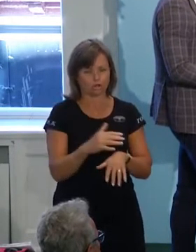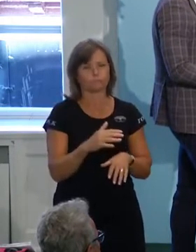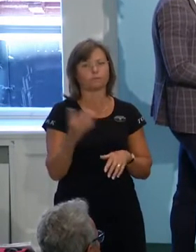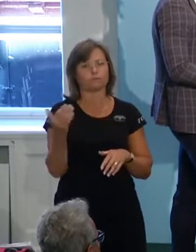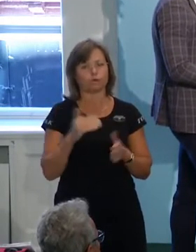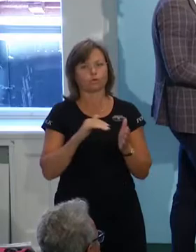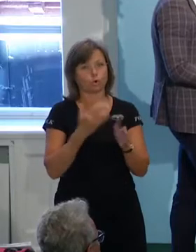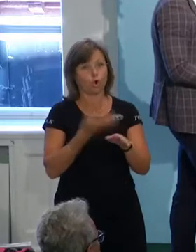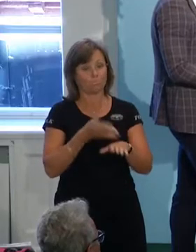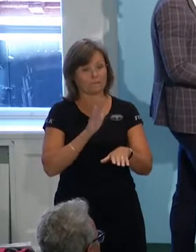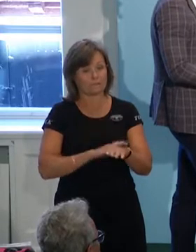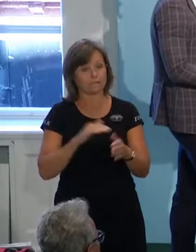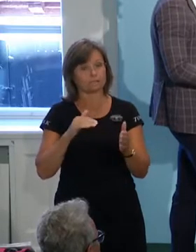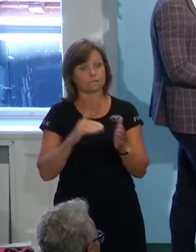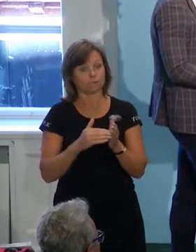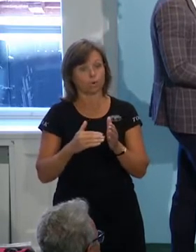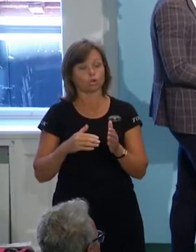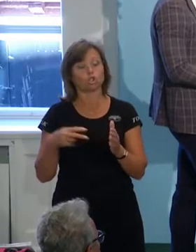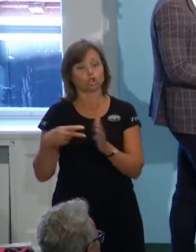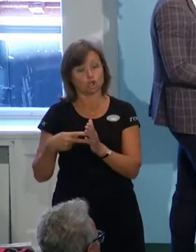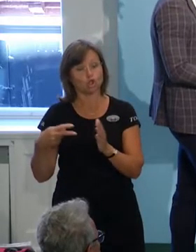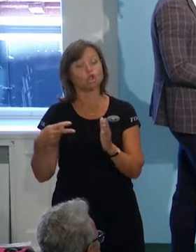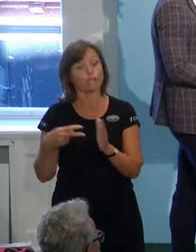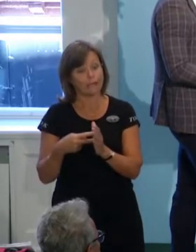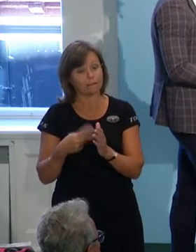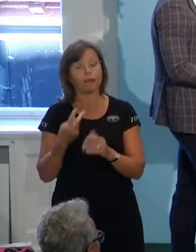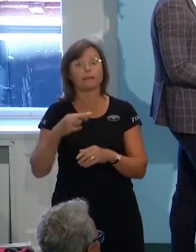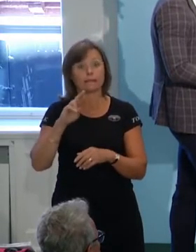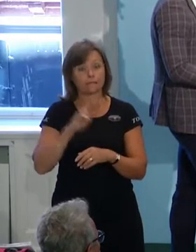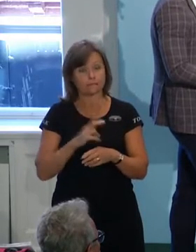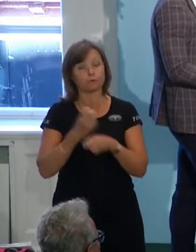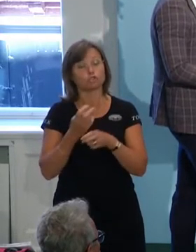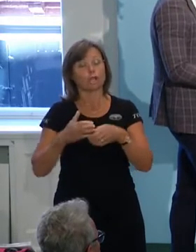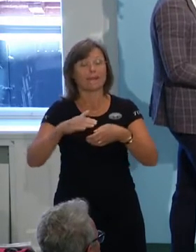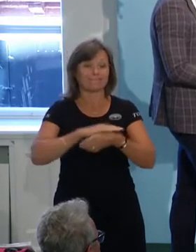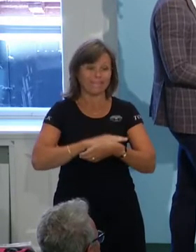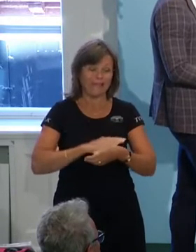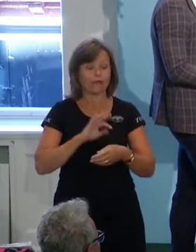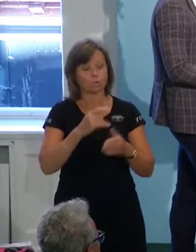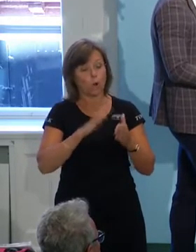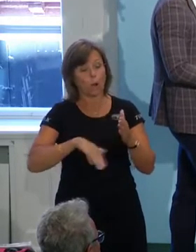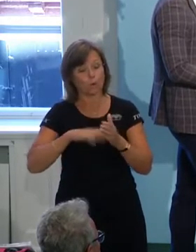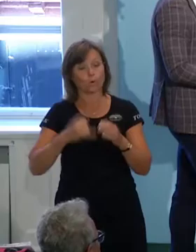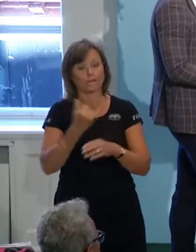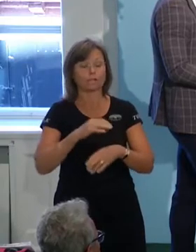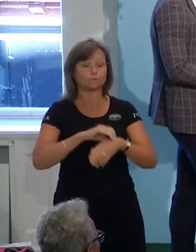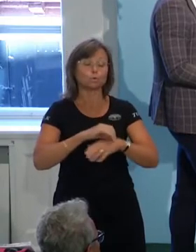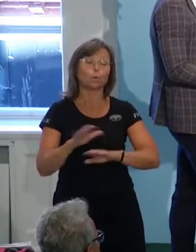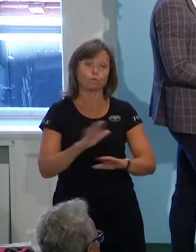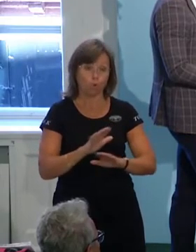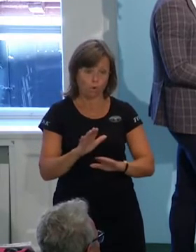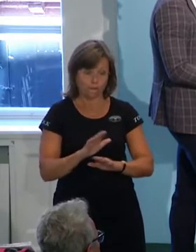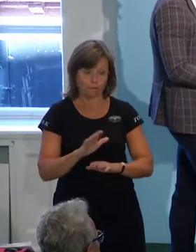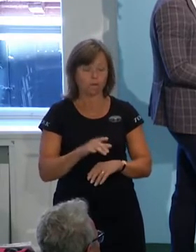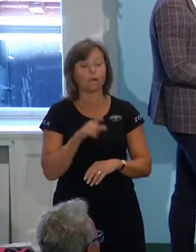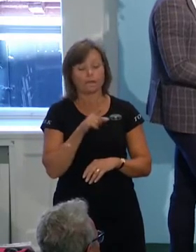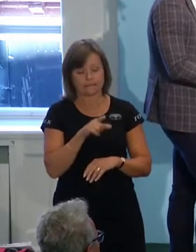av kompetens från Syrien. Mm. Till exempel för att försöka täcka en del luckor som vi har inom sjukvården.